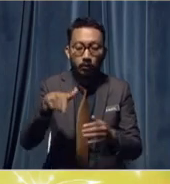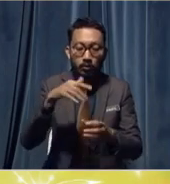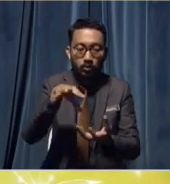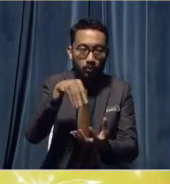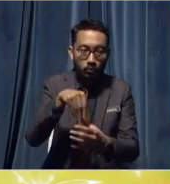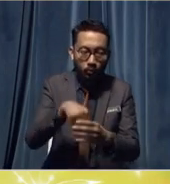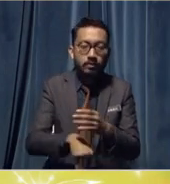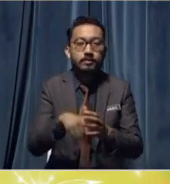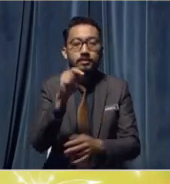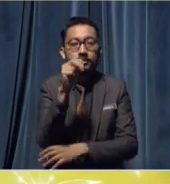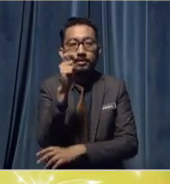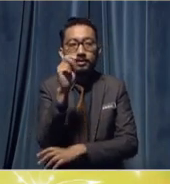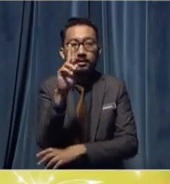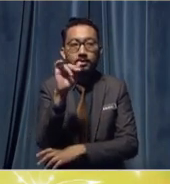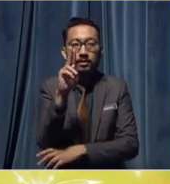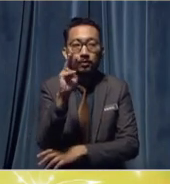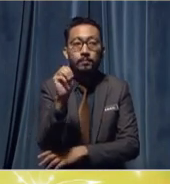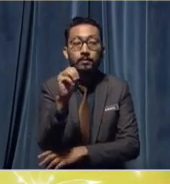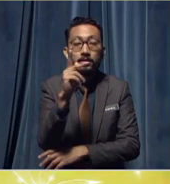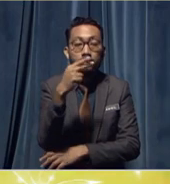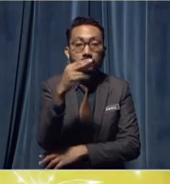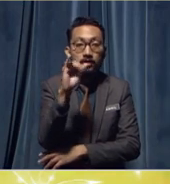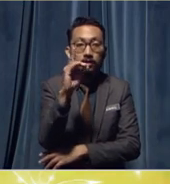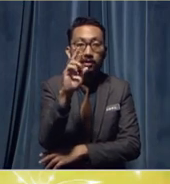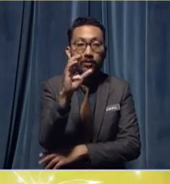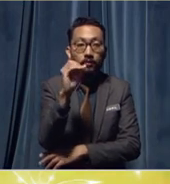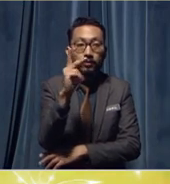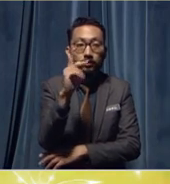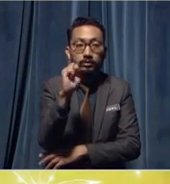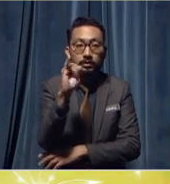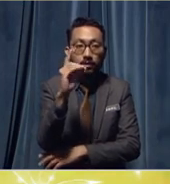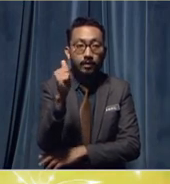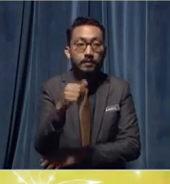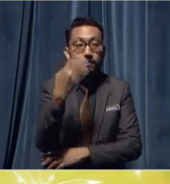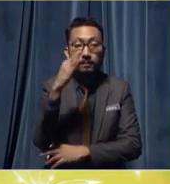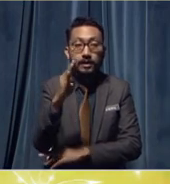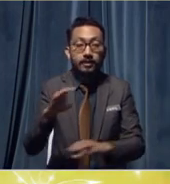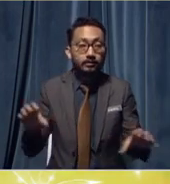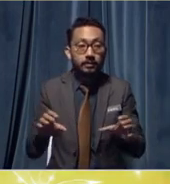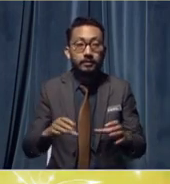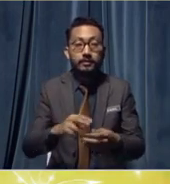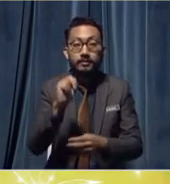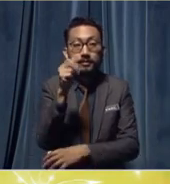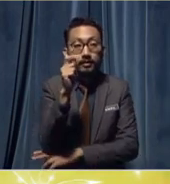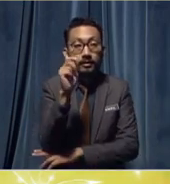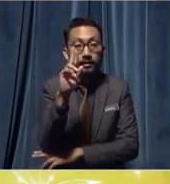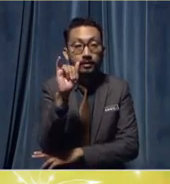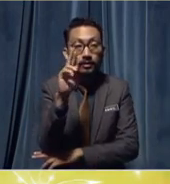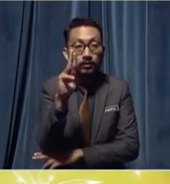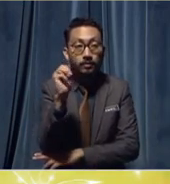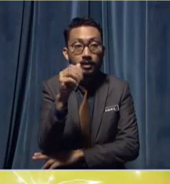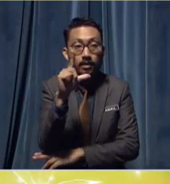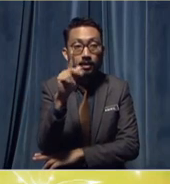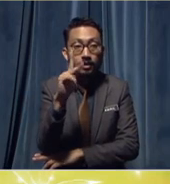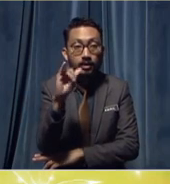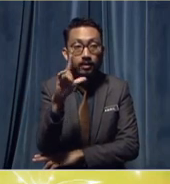hidroksida bagi menghasilkan natrium alkil sulfat iaitu deterjen